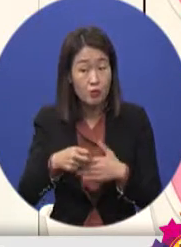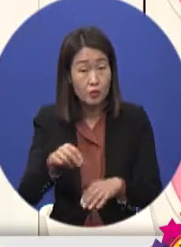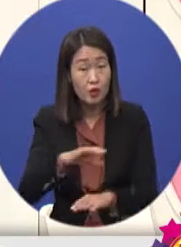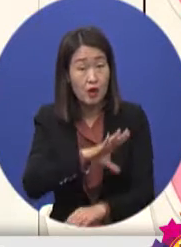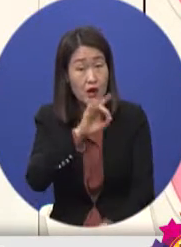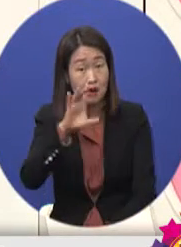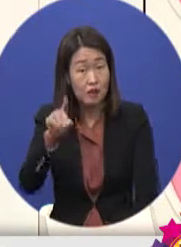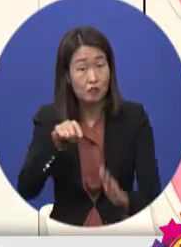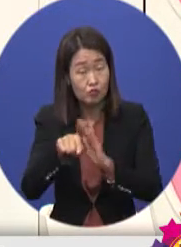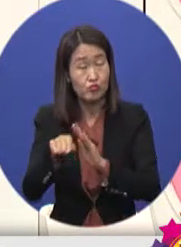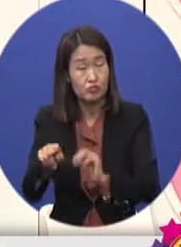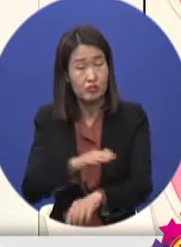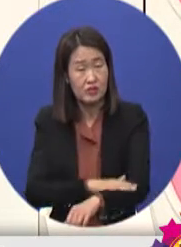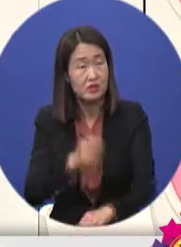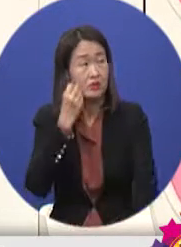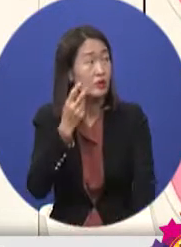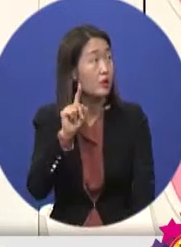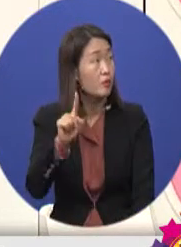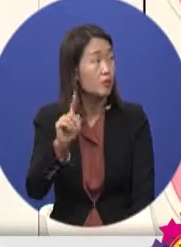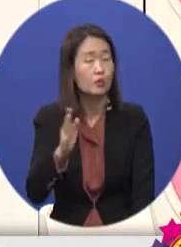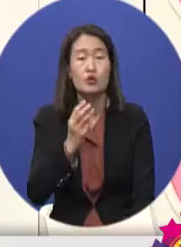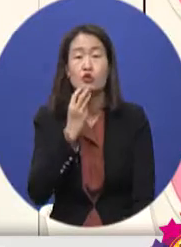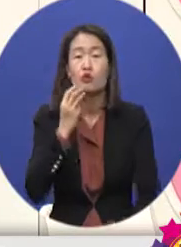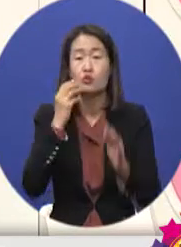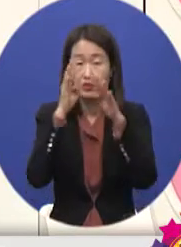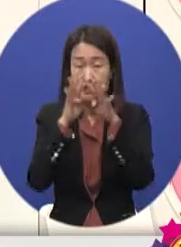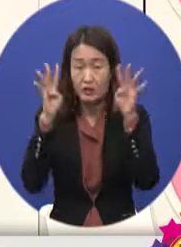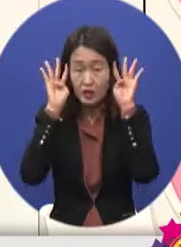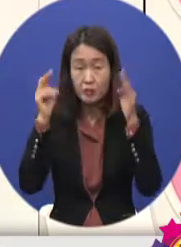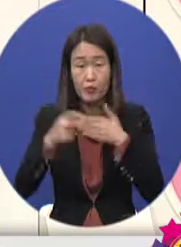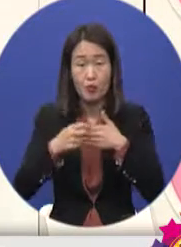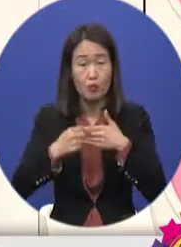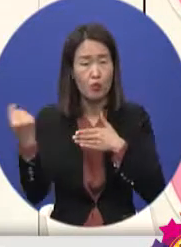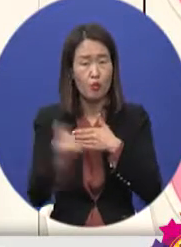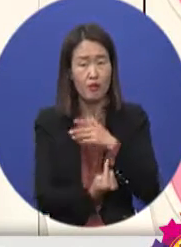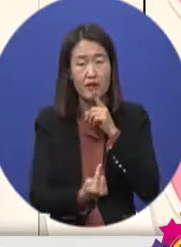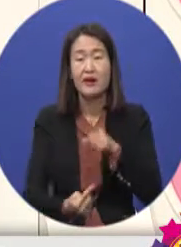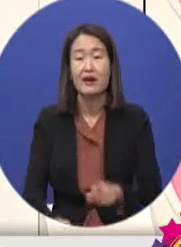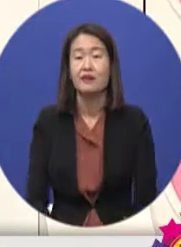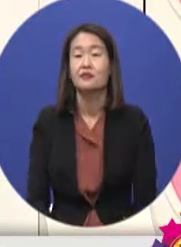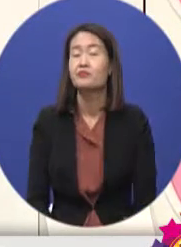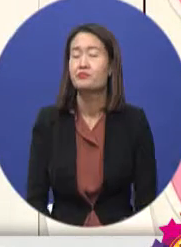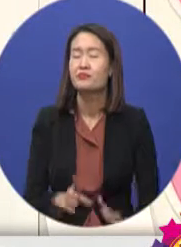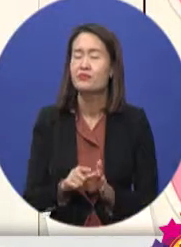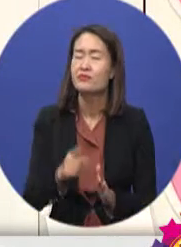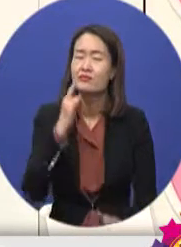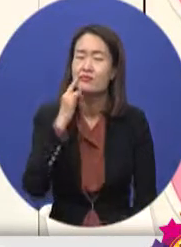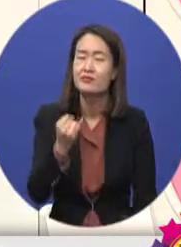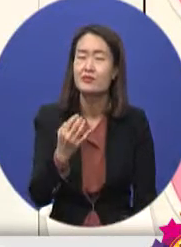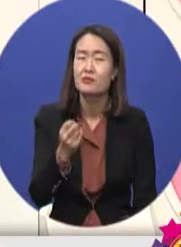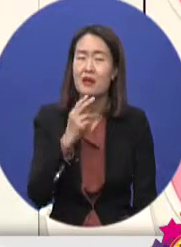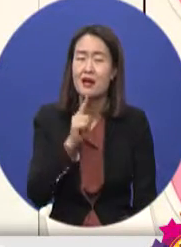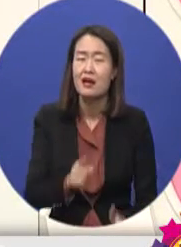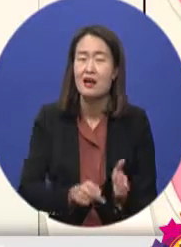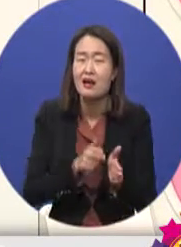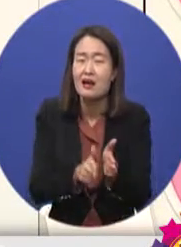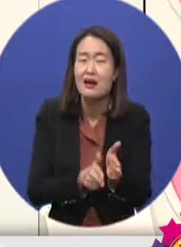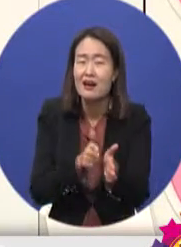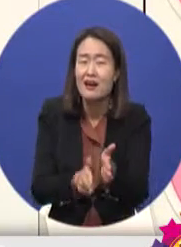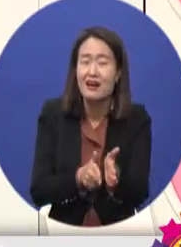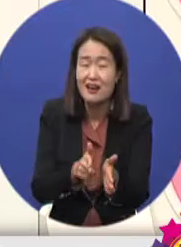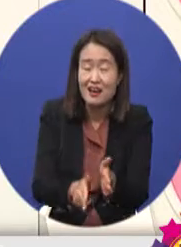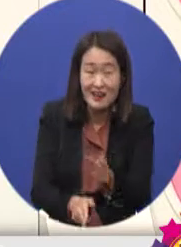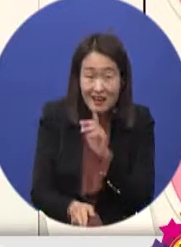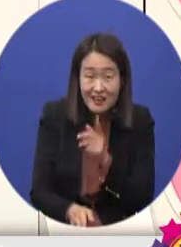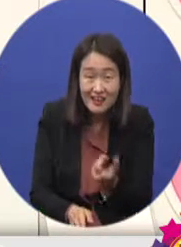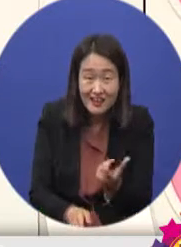예, 병원에 3개월 하면서 서울대 병원에 약 타고 그럽니다. 아, 서울에서? 예, 서울대. 그때 예. 어머니가 저기 기차 타고 가셨다는 분이신가? 예,